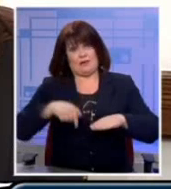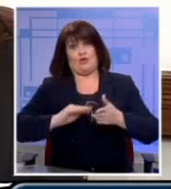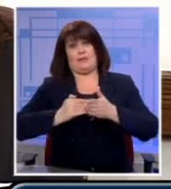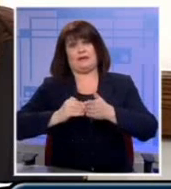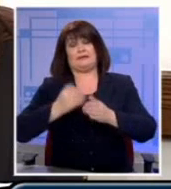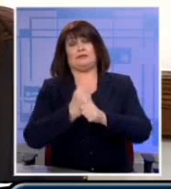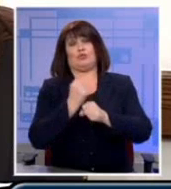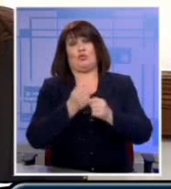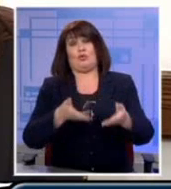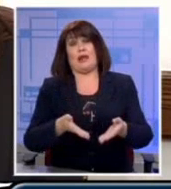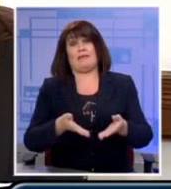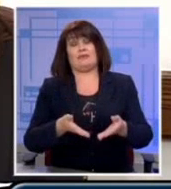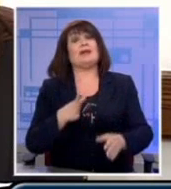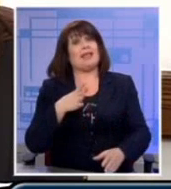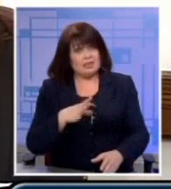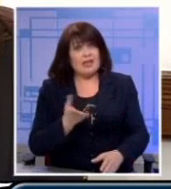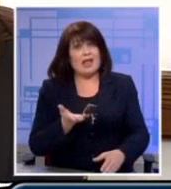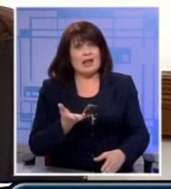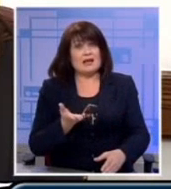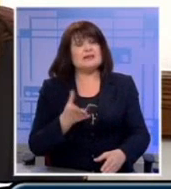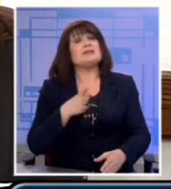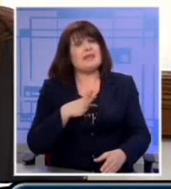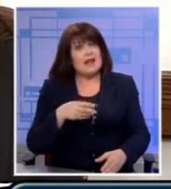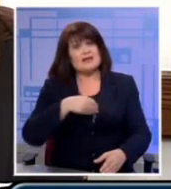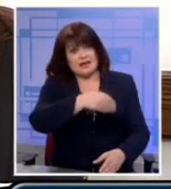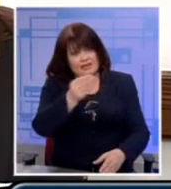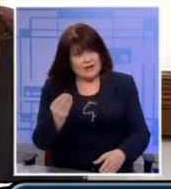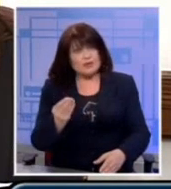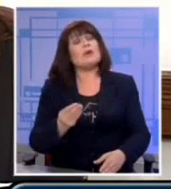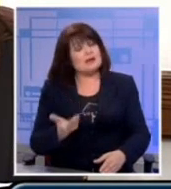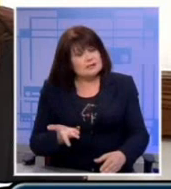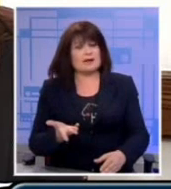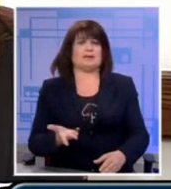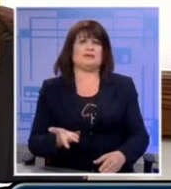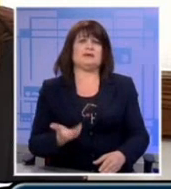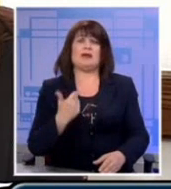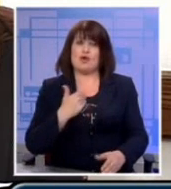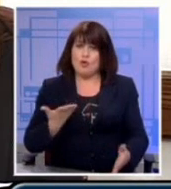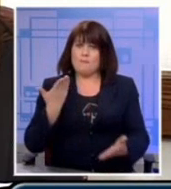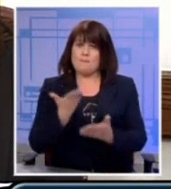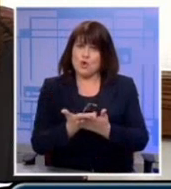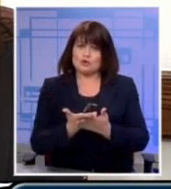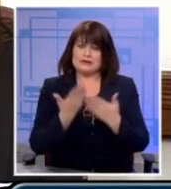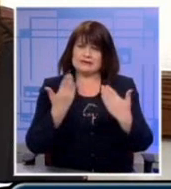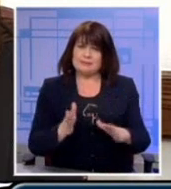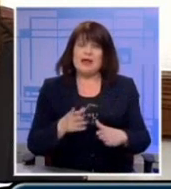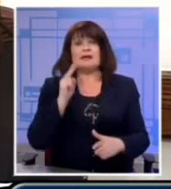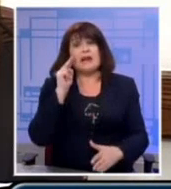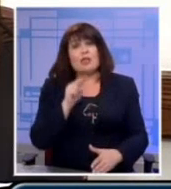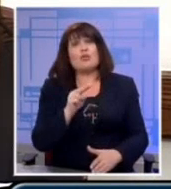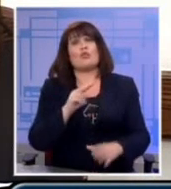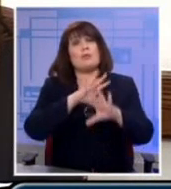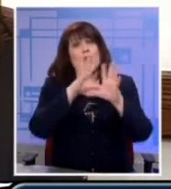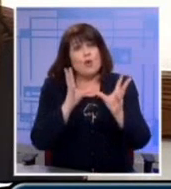υπηρεσίες. Θέλετε, εντάξει, έχετε την επιθυμία να σας διανέμονται όλα. Εγώ είχα κάνει μία πρόταση να δούμε όλα